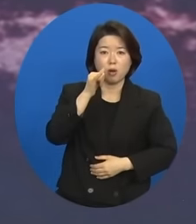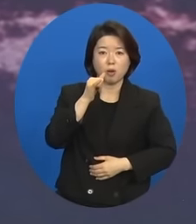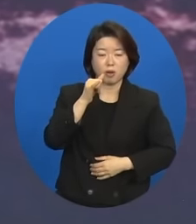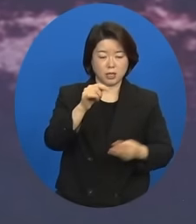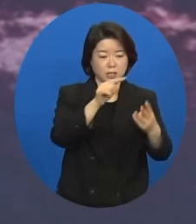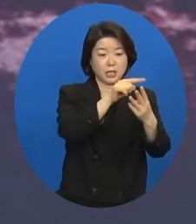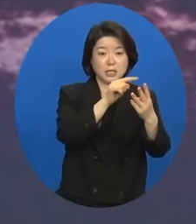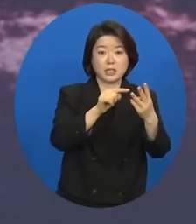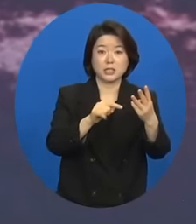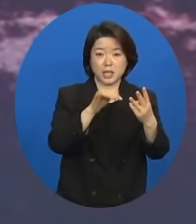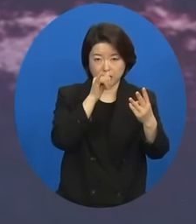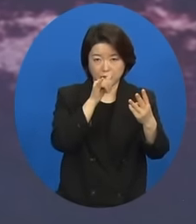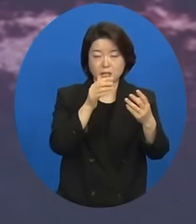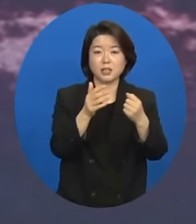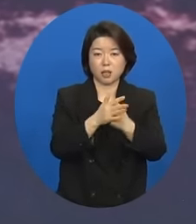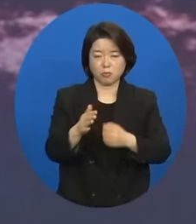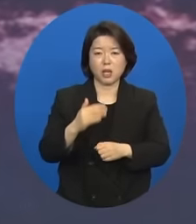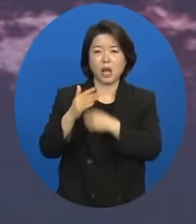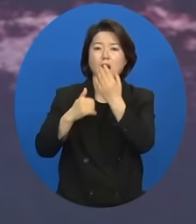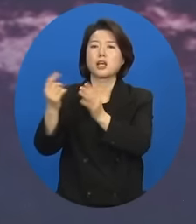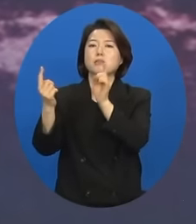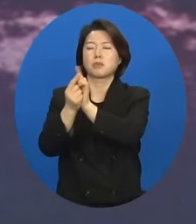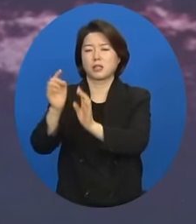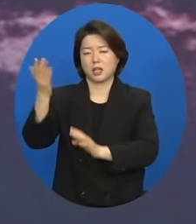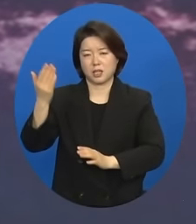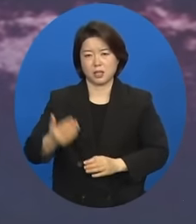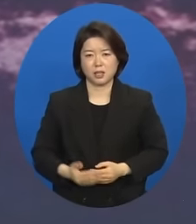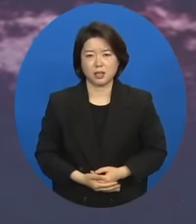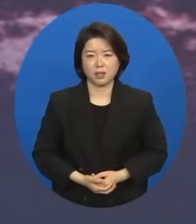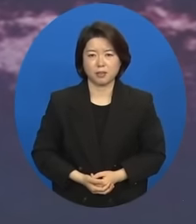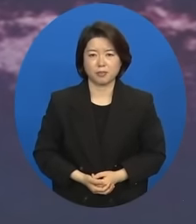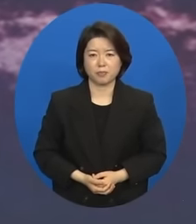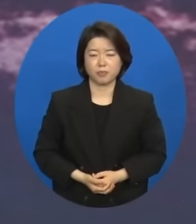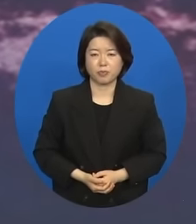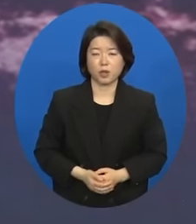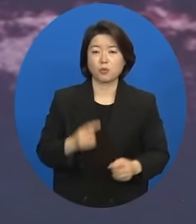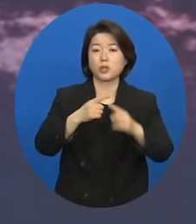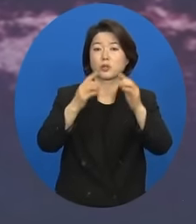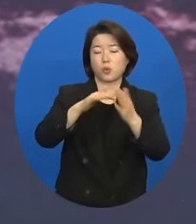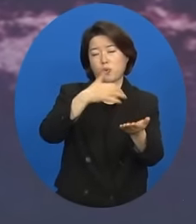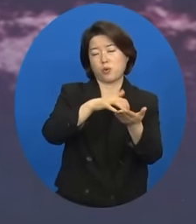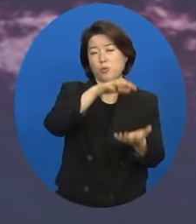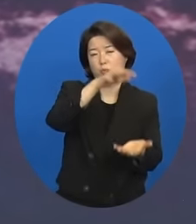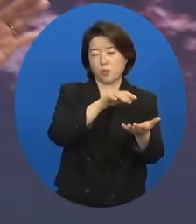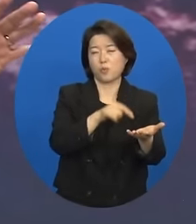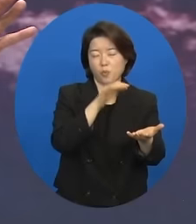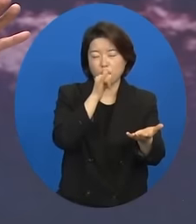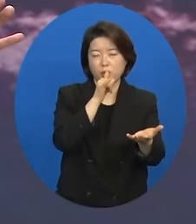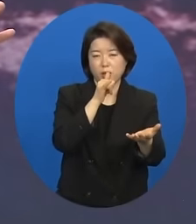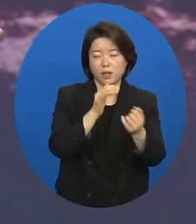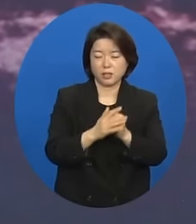가지 때문에 하나님을 만나게 되었다 이런 통계 우리 교회 통계 이게 대부분 많은 분들의